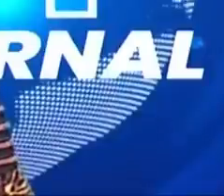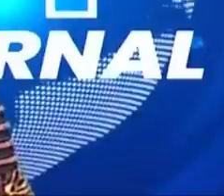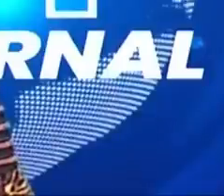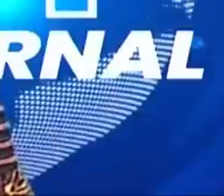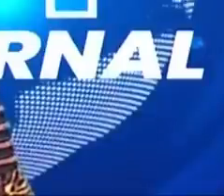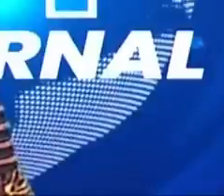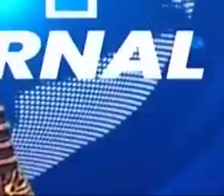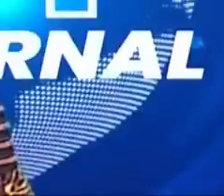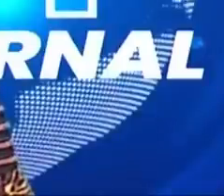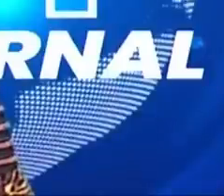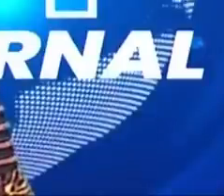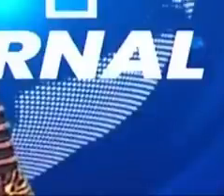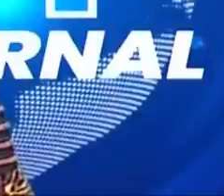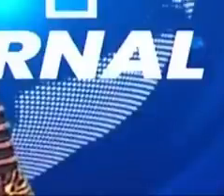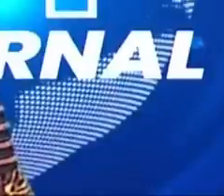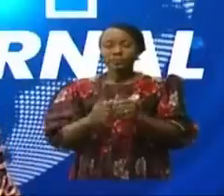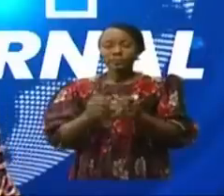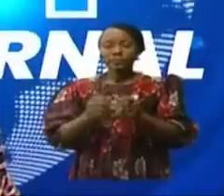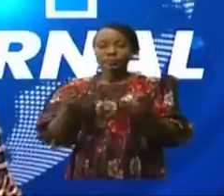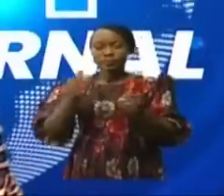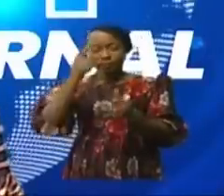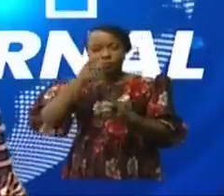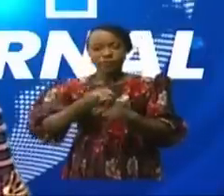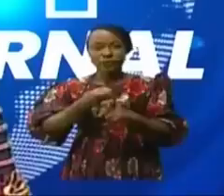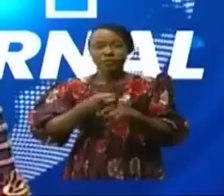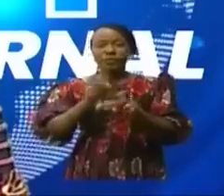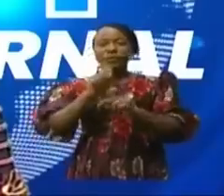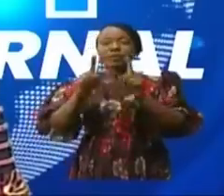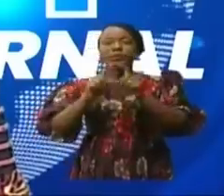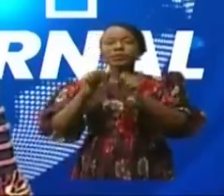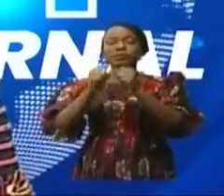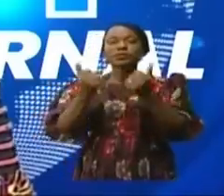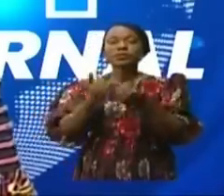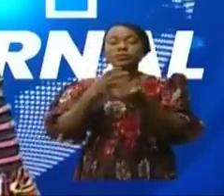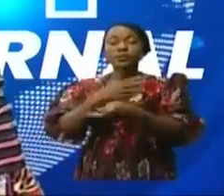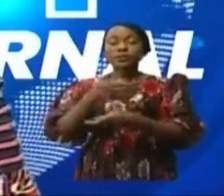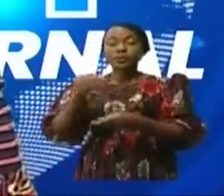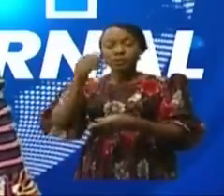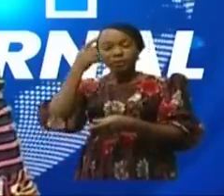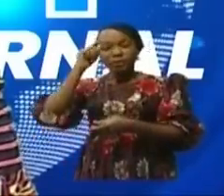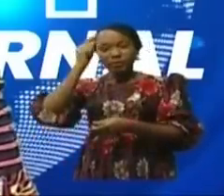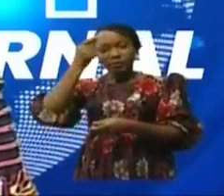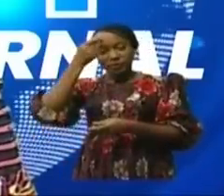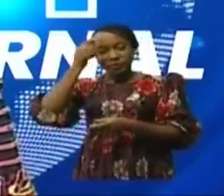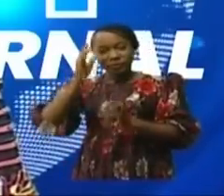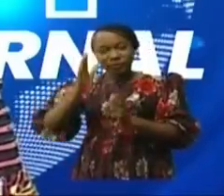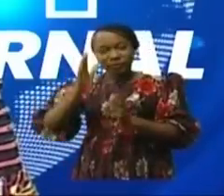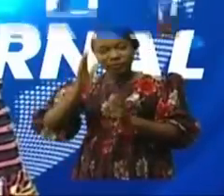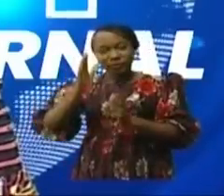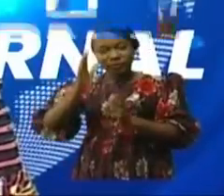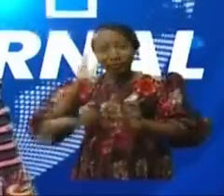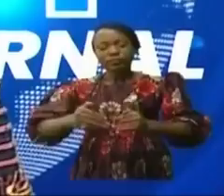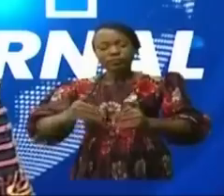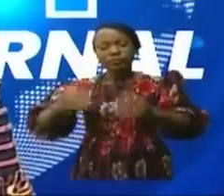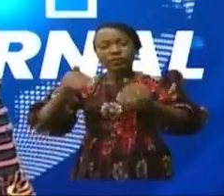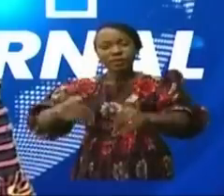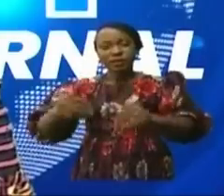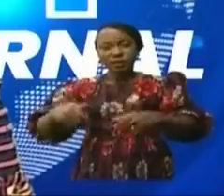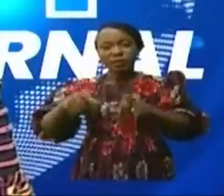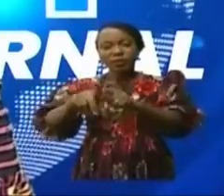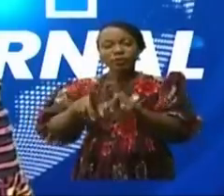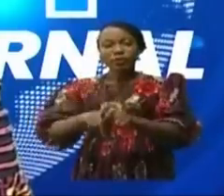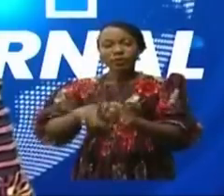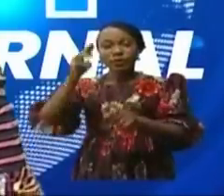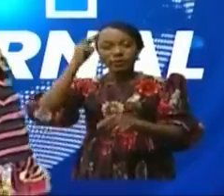La physiocratie peut être une solution durable aux questions sociales. Y croyant, le gouvernement active l'agriculture. Le ministre de